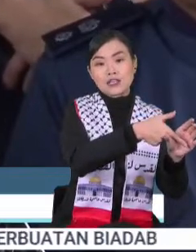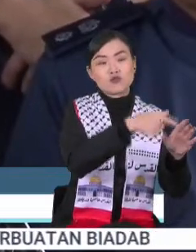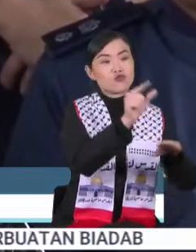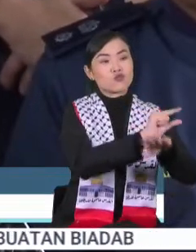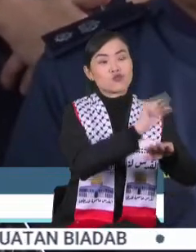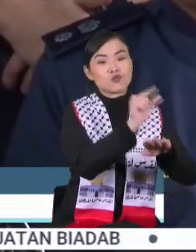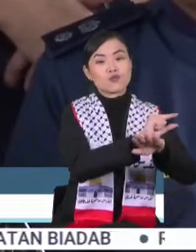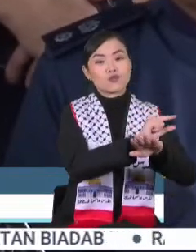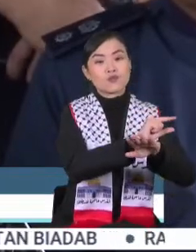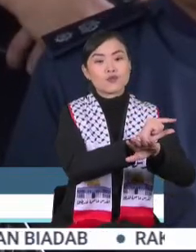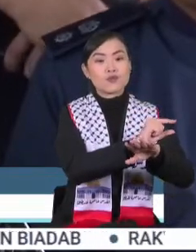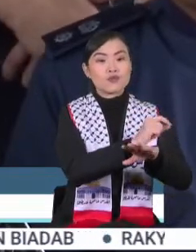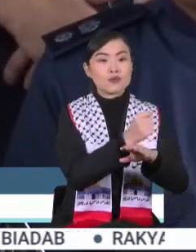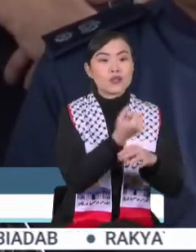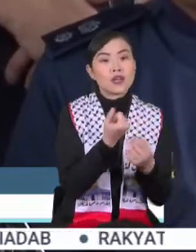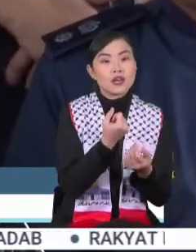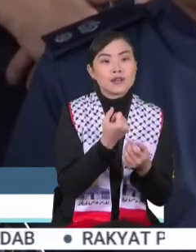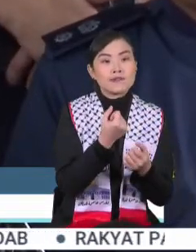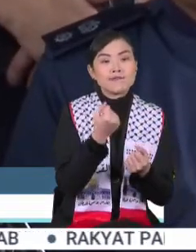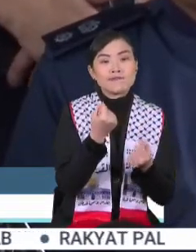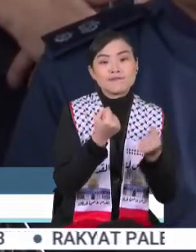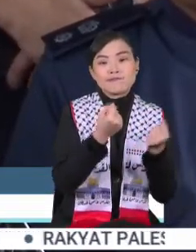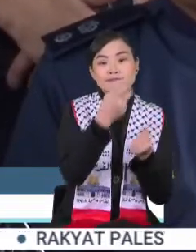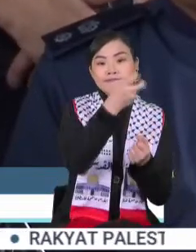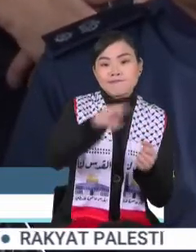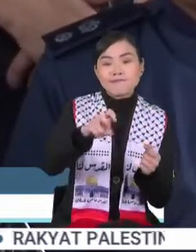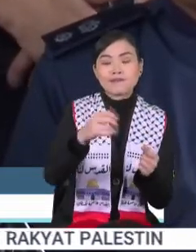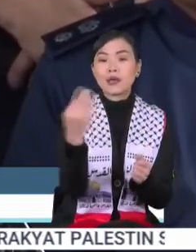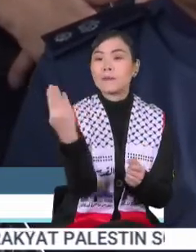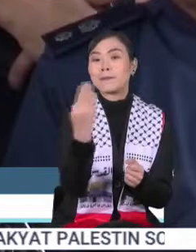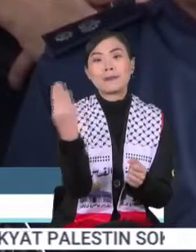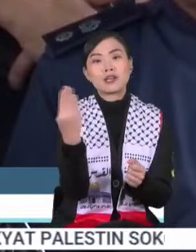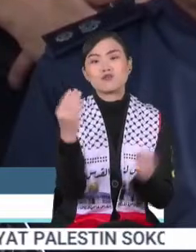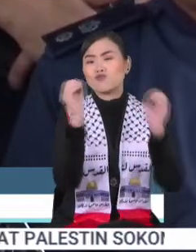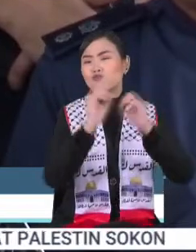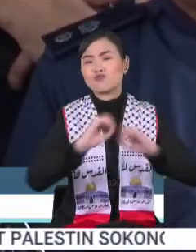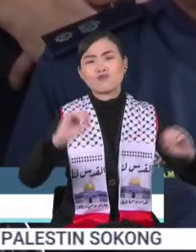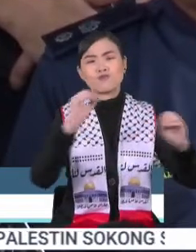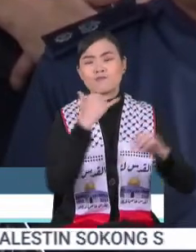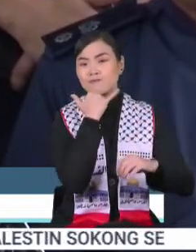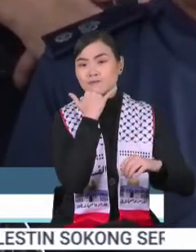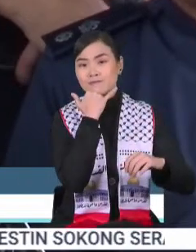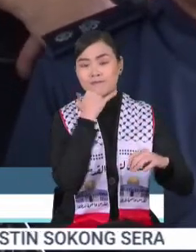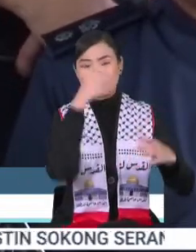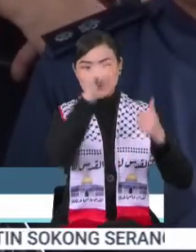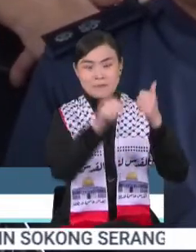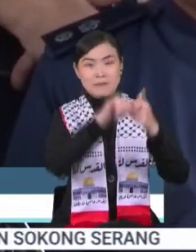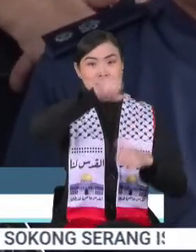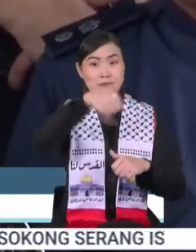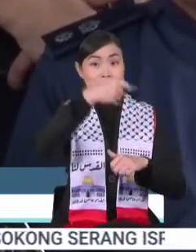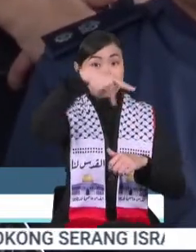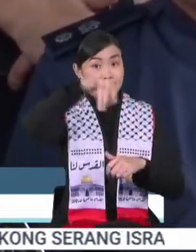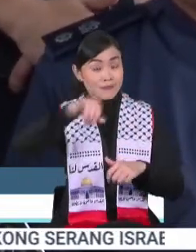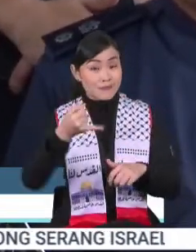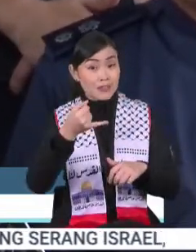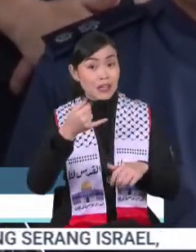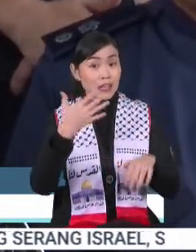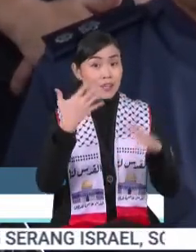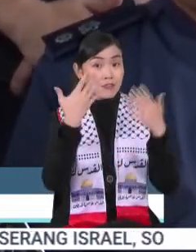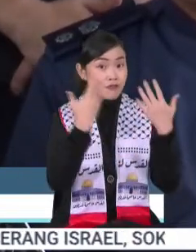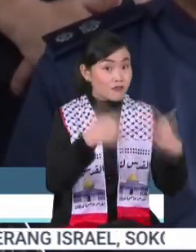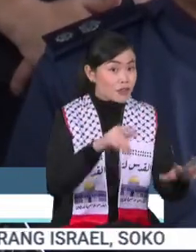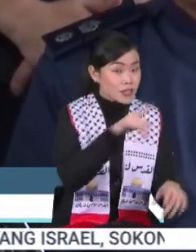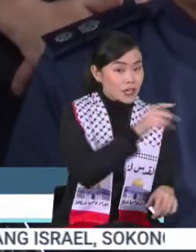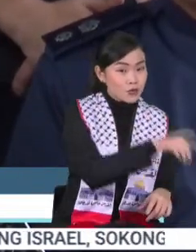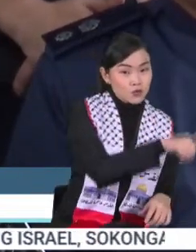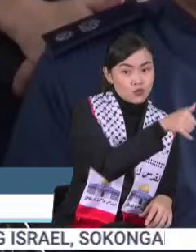pengis standard yang tidak ada apa-apa kesalahan bagi pihak jbj Oke selepas tu dia pergi